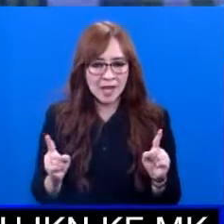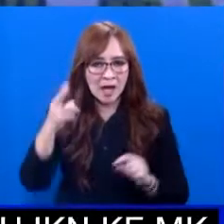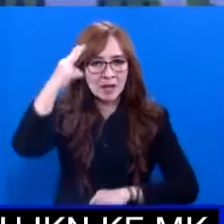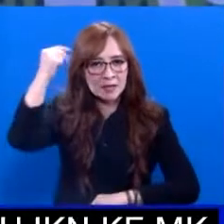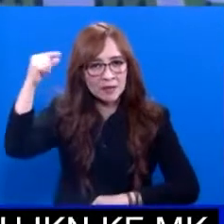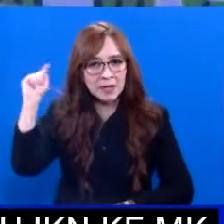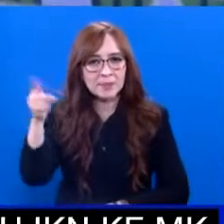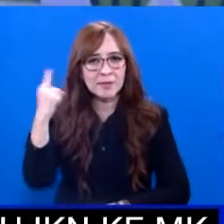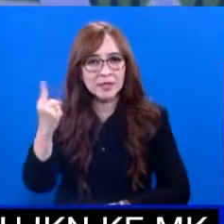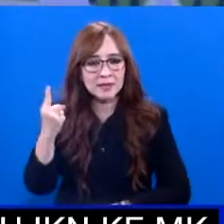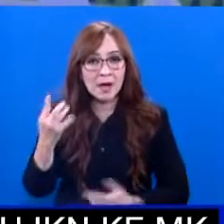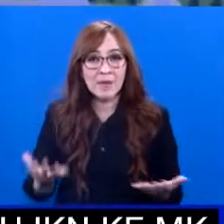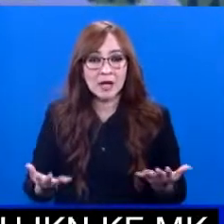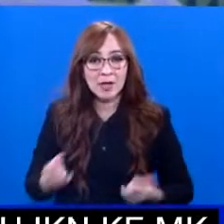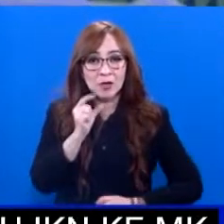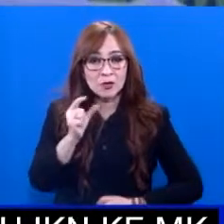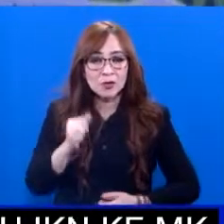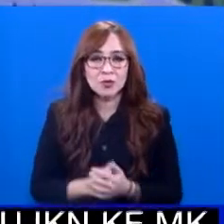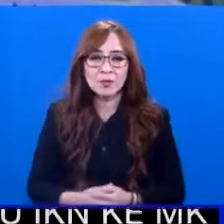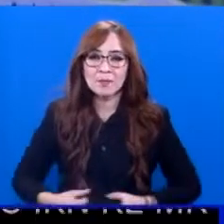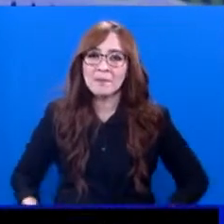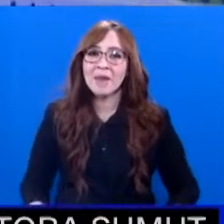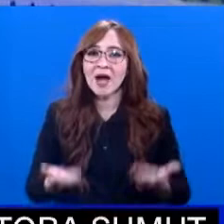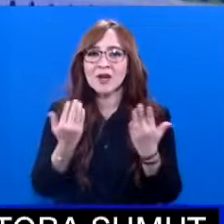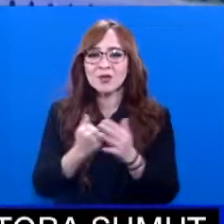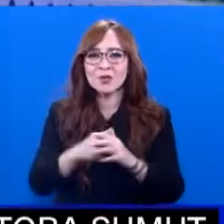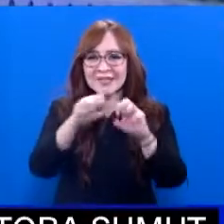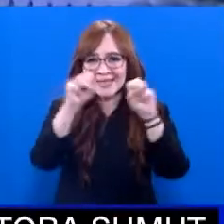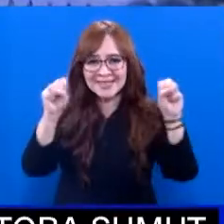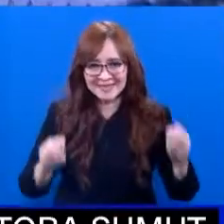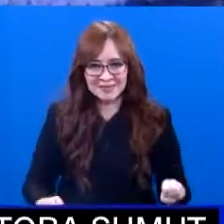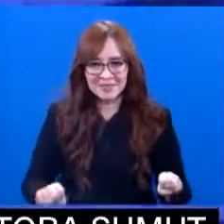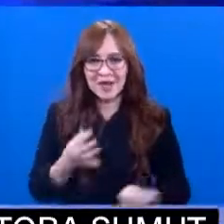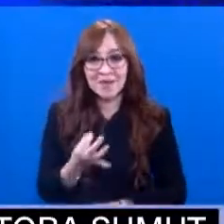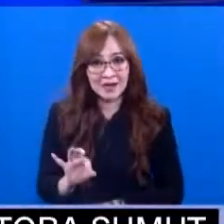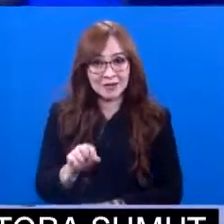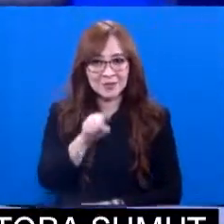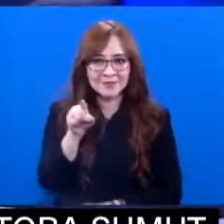dalam membangun sistem pertahanan ibu kota baru? Laporan khas redaksi memetakannya untuk Anda.